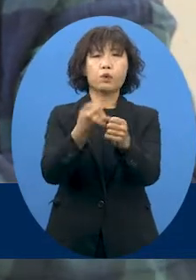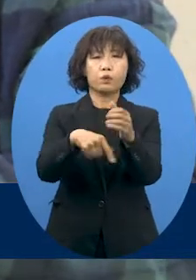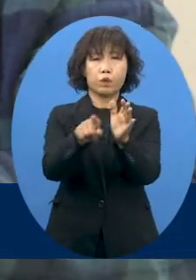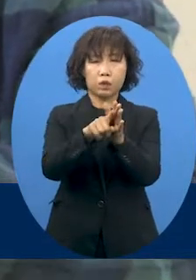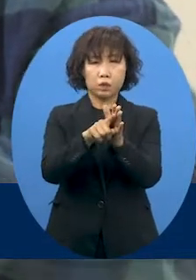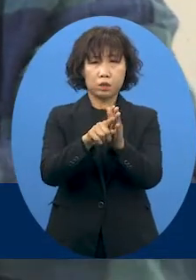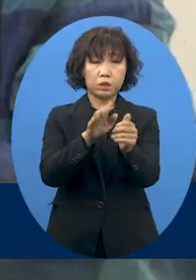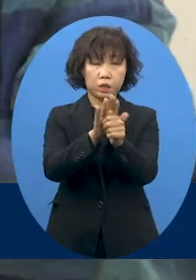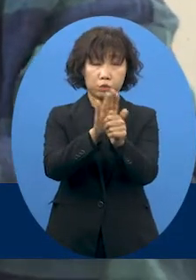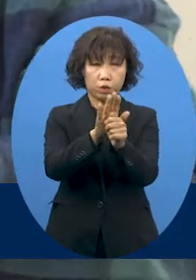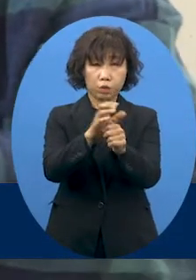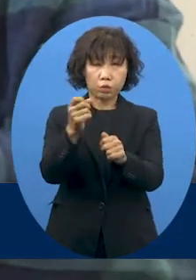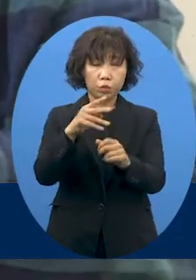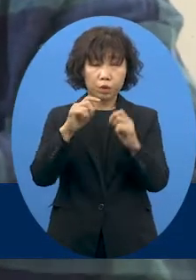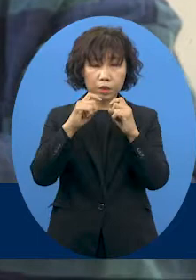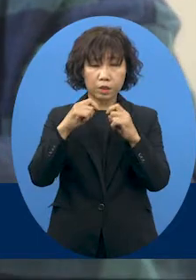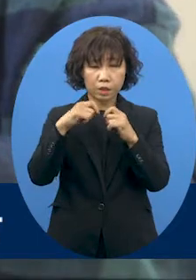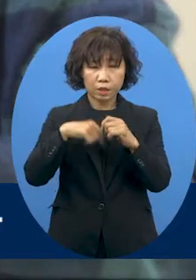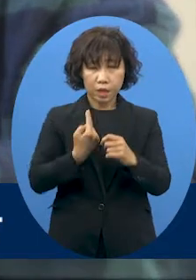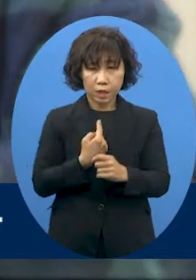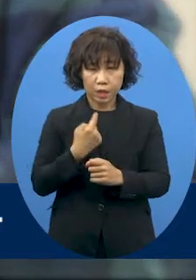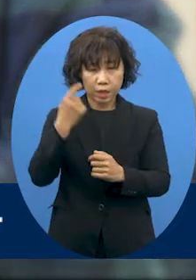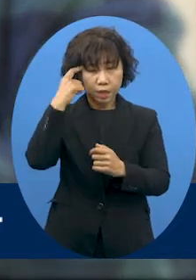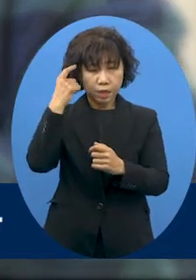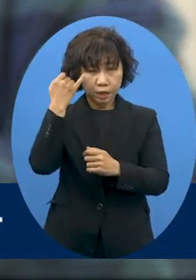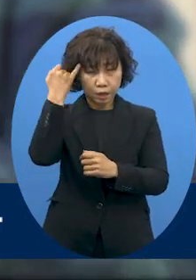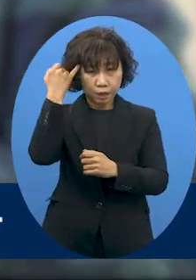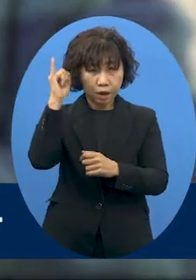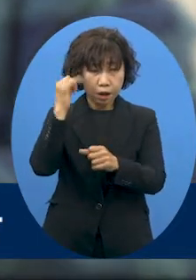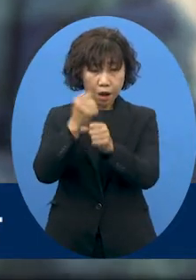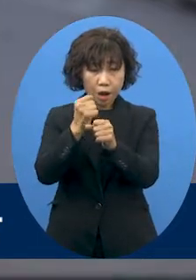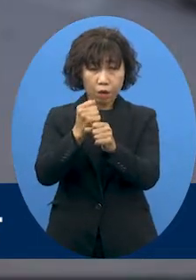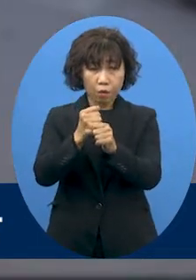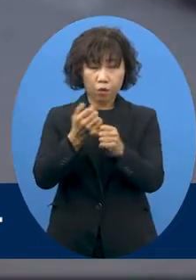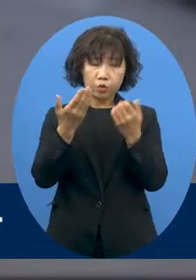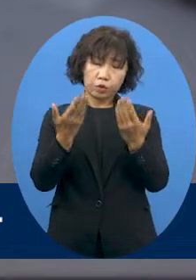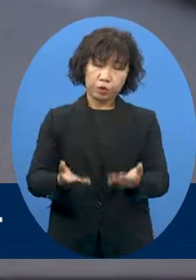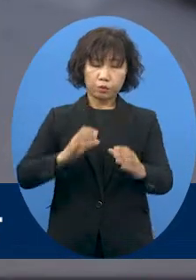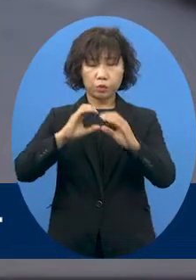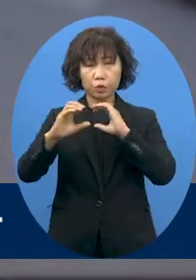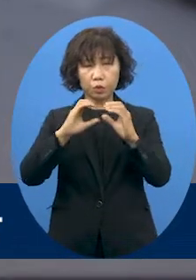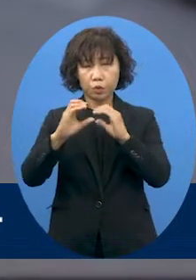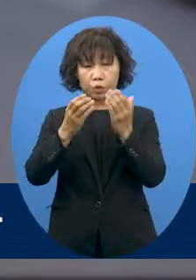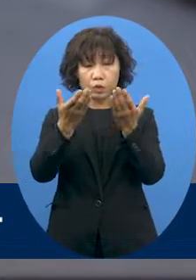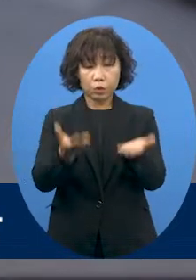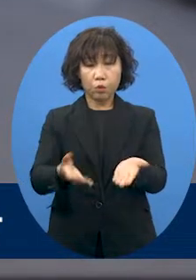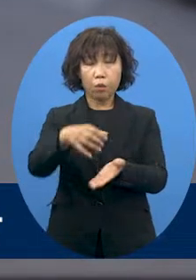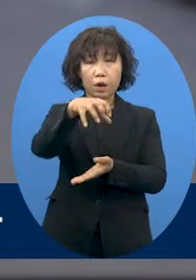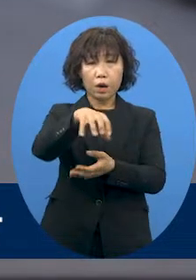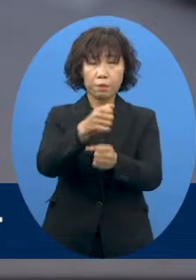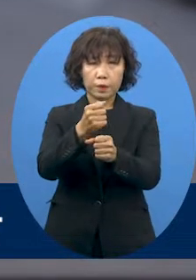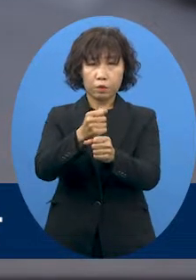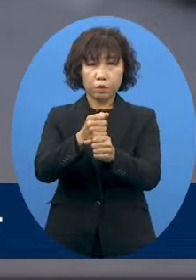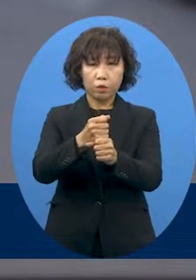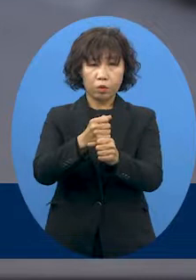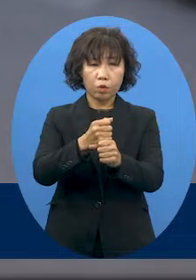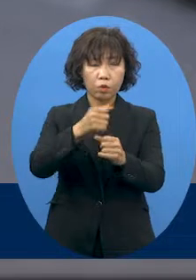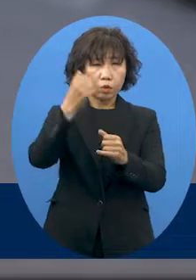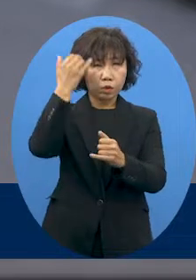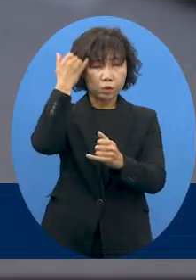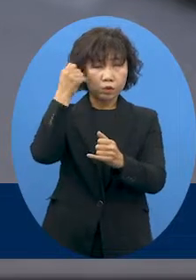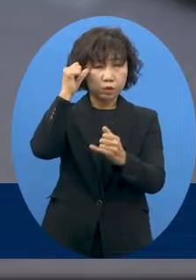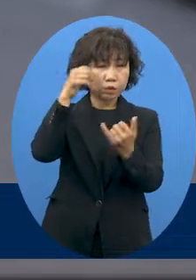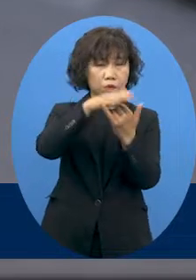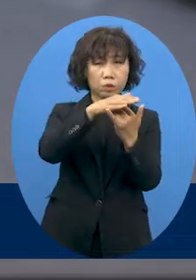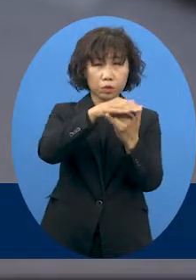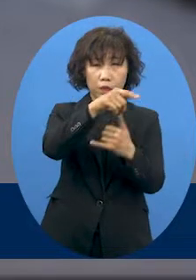복귀 지원을 위한 학습 교육실 자기개발을 위한 집단 교육 씬 심과 소통을 위한 휴게공간 등을 갖추고